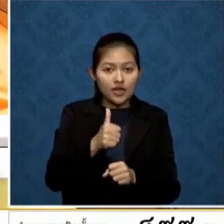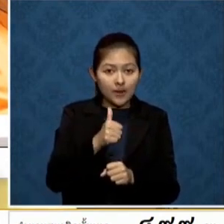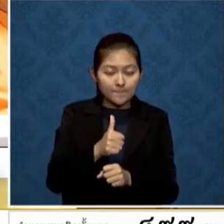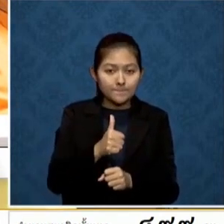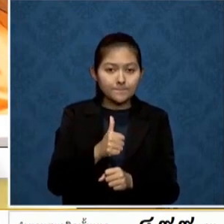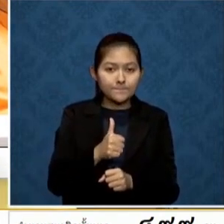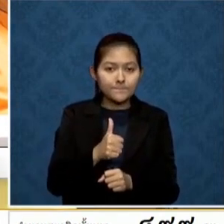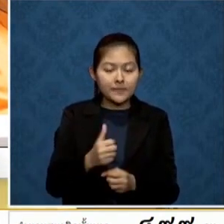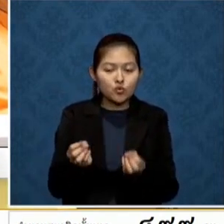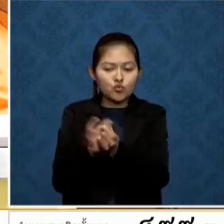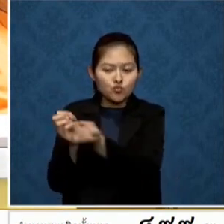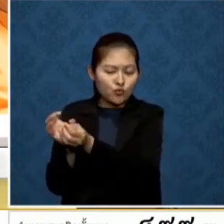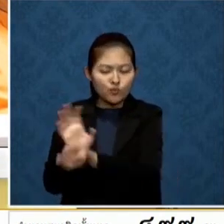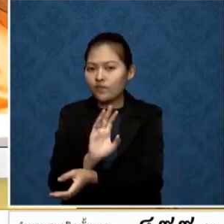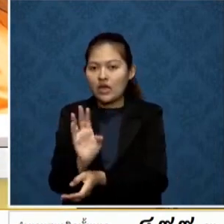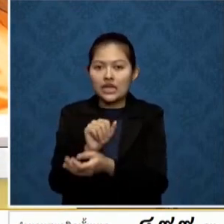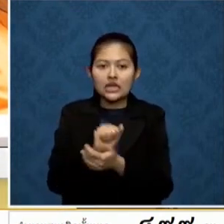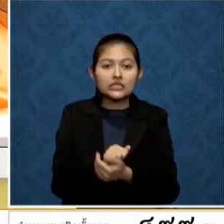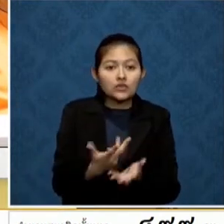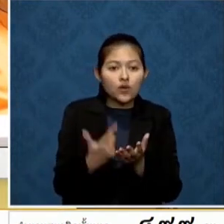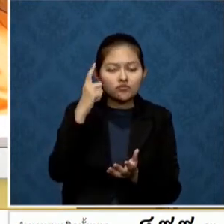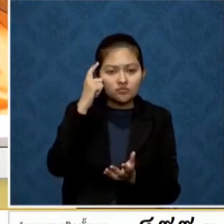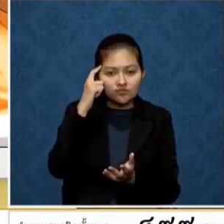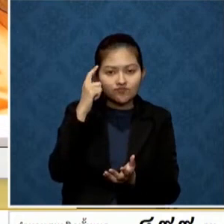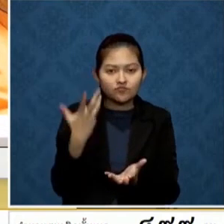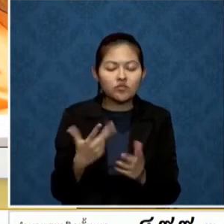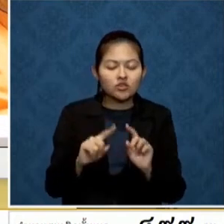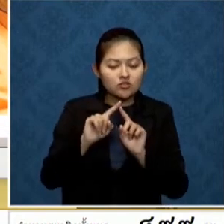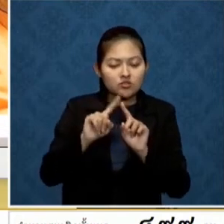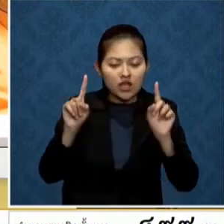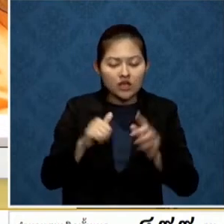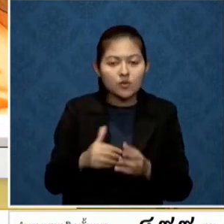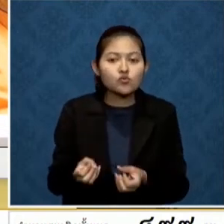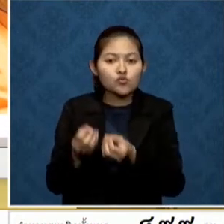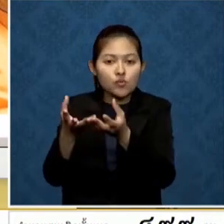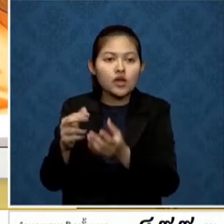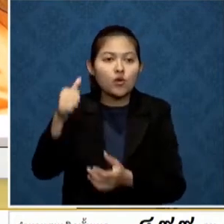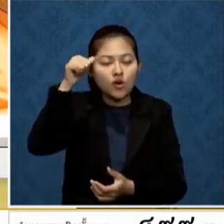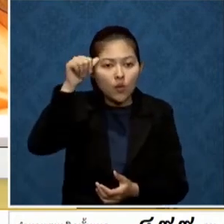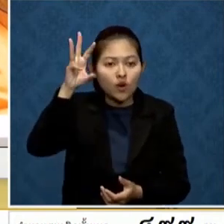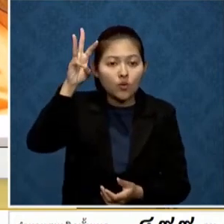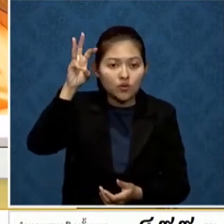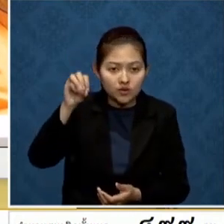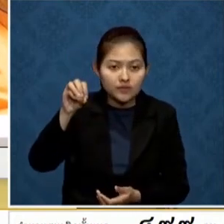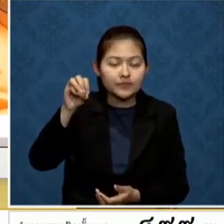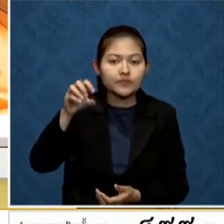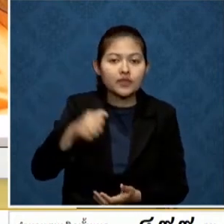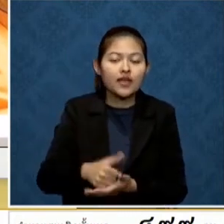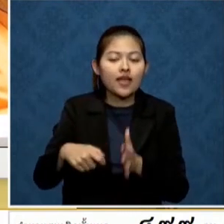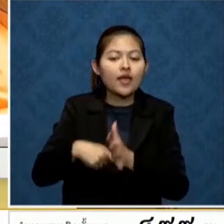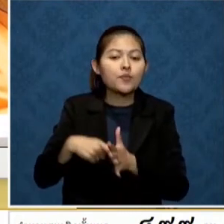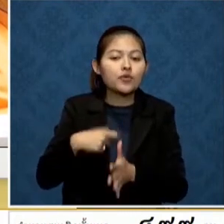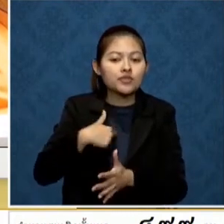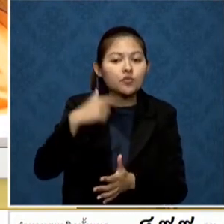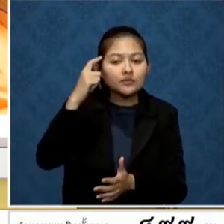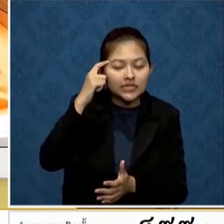ประโยชน์เว้นแต่การที่ท่านไม่เห็นด้วยกับการส่งไปกิจการสภาก่อน 60วันมีเหตุผลเดียวที่ผม